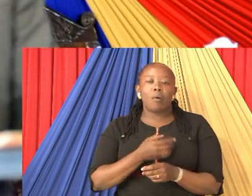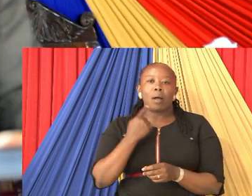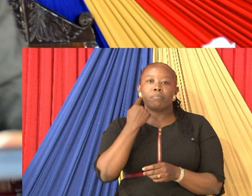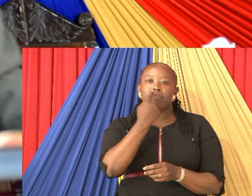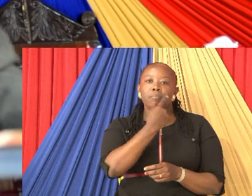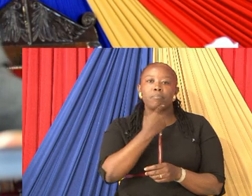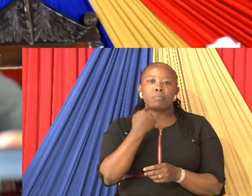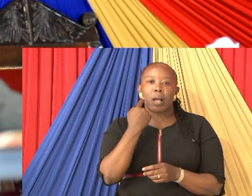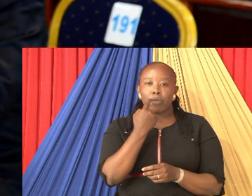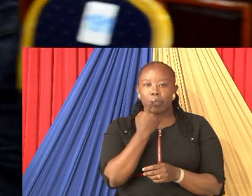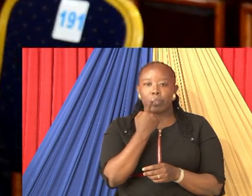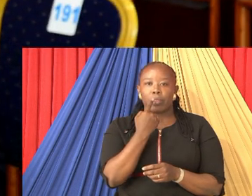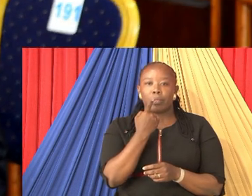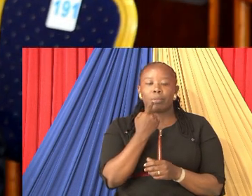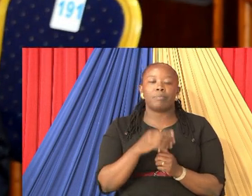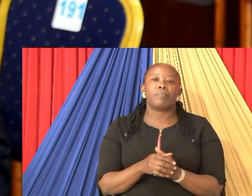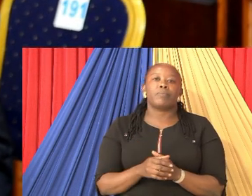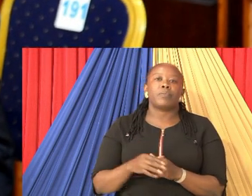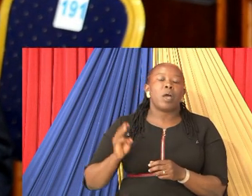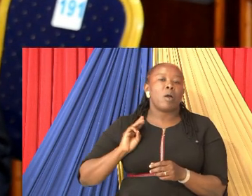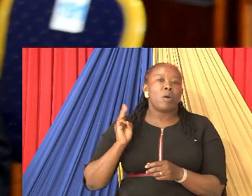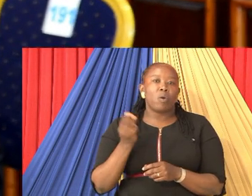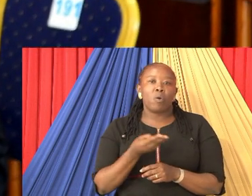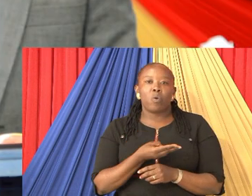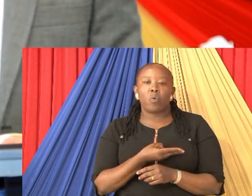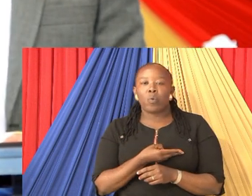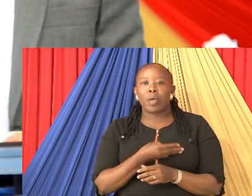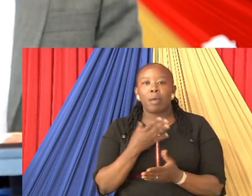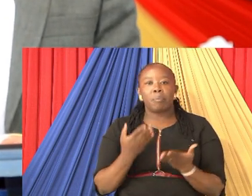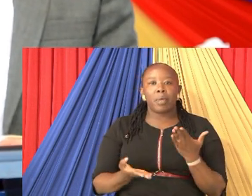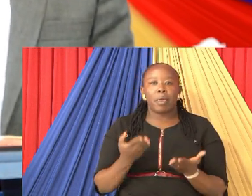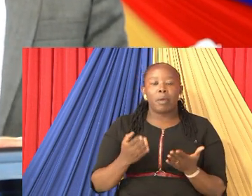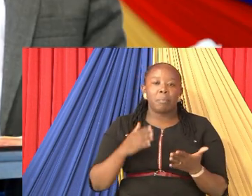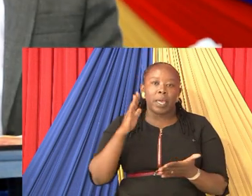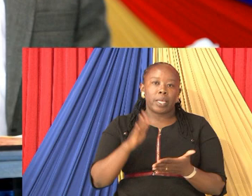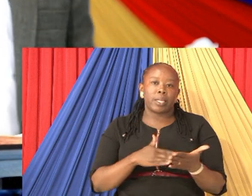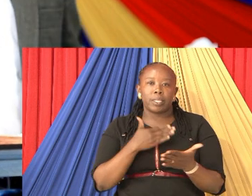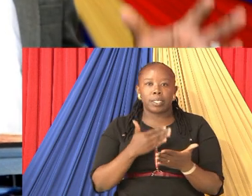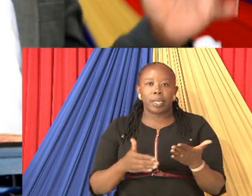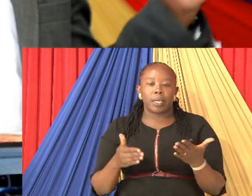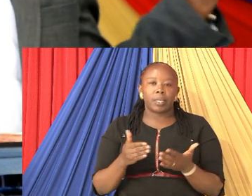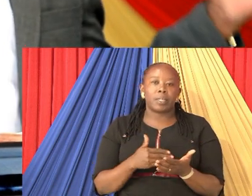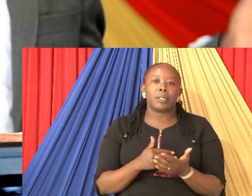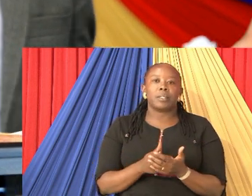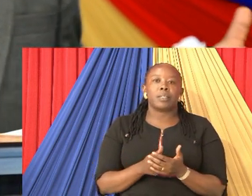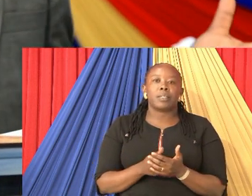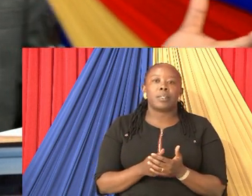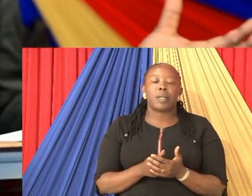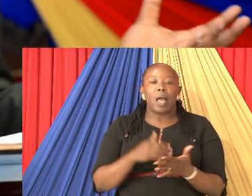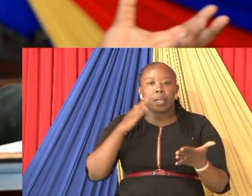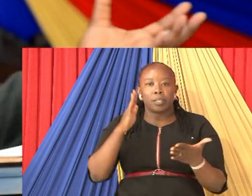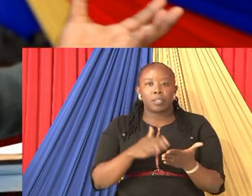chake. Tunaona wimbo wa Miriam. Exodus chapter 15, anaimba wimbo wa